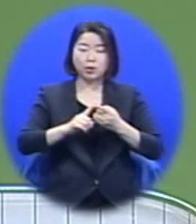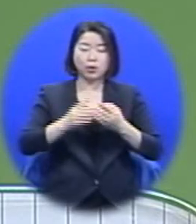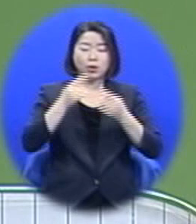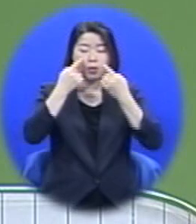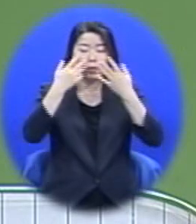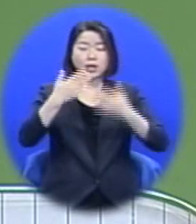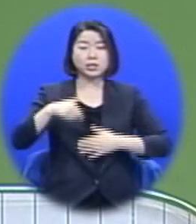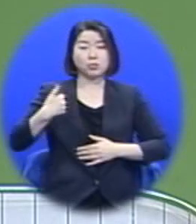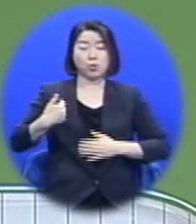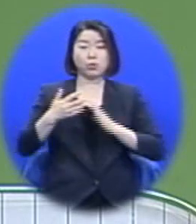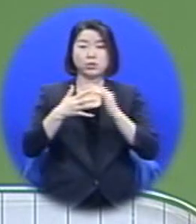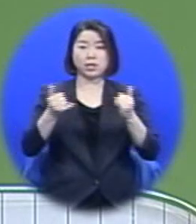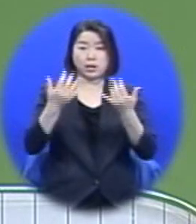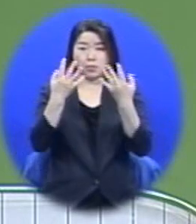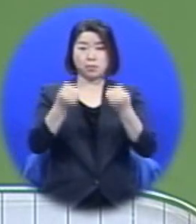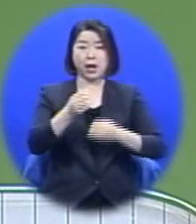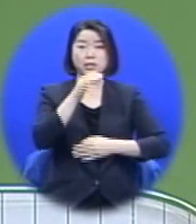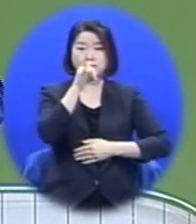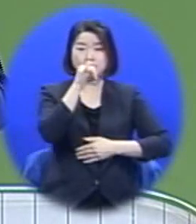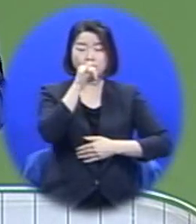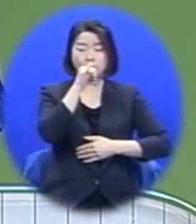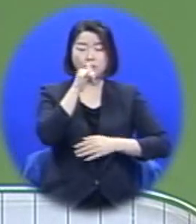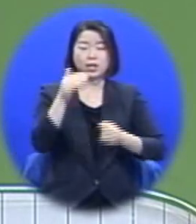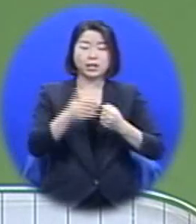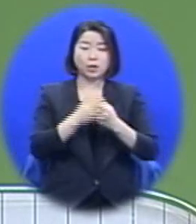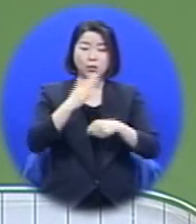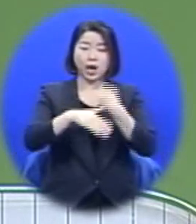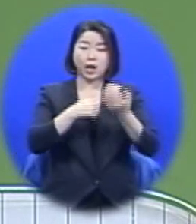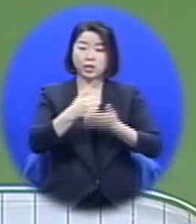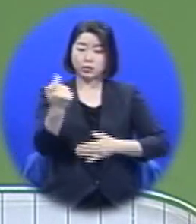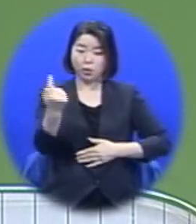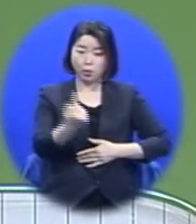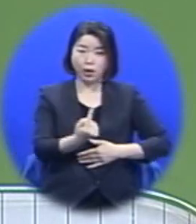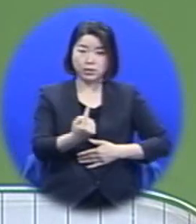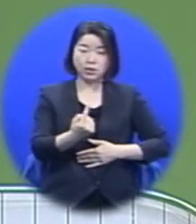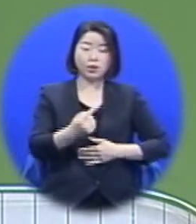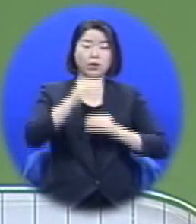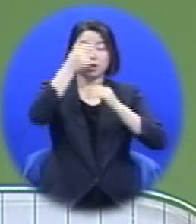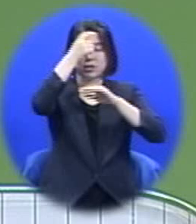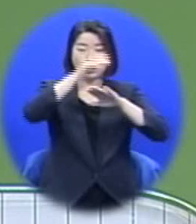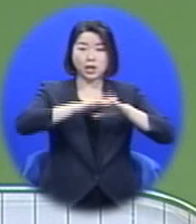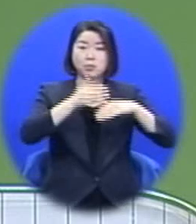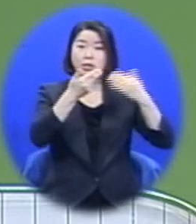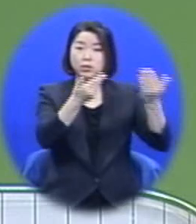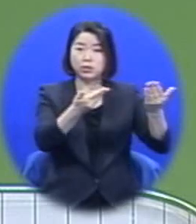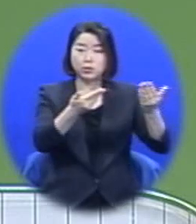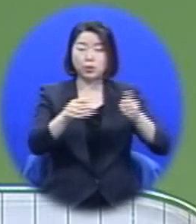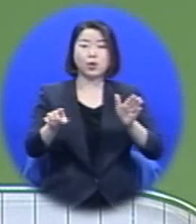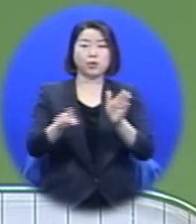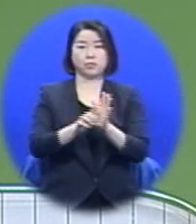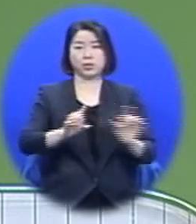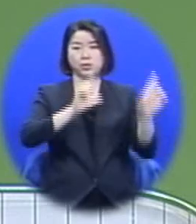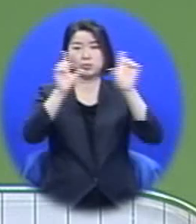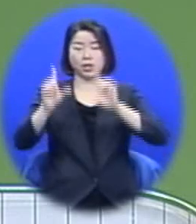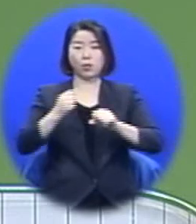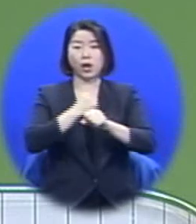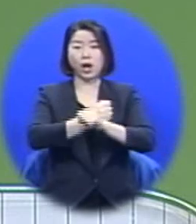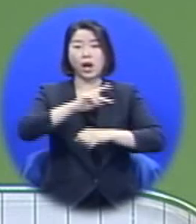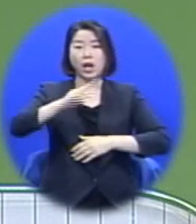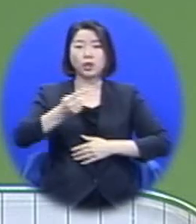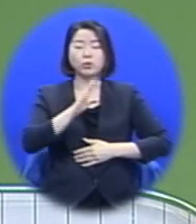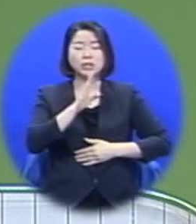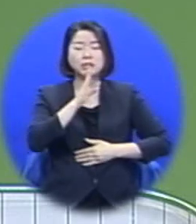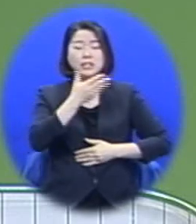겁니다 그래서 하나님께 나와서 이렇게 예배드리고 그리고 신앙생활 하면서도 진짜 복을 구하지도